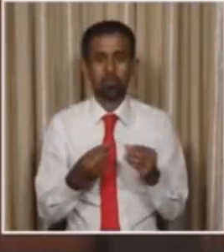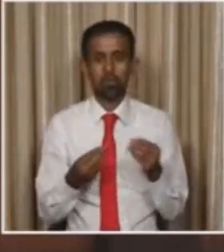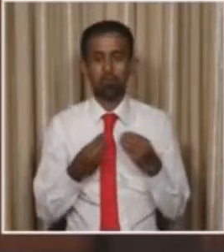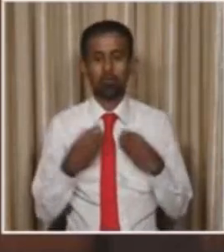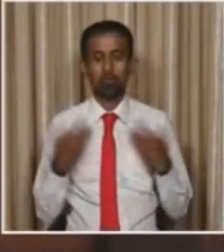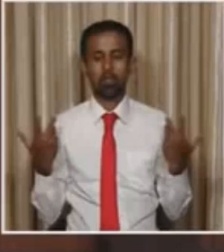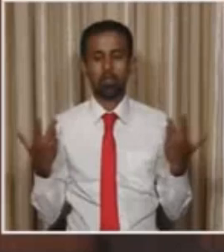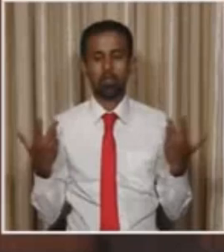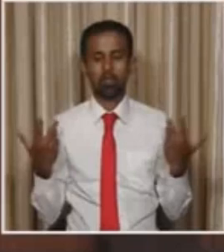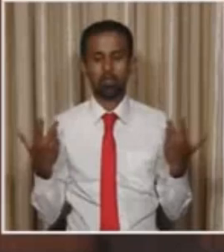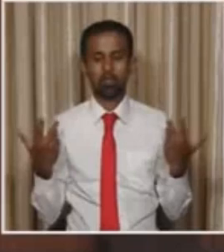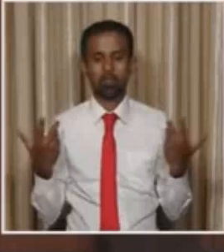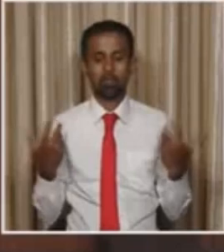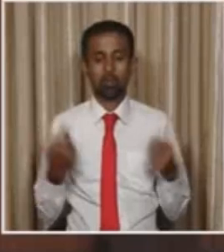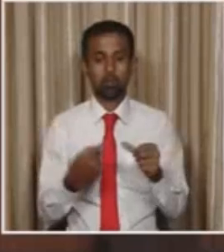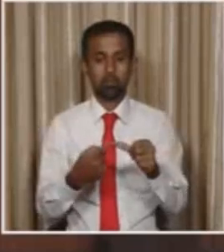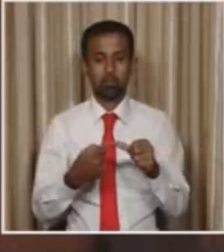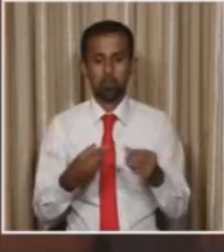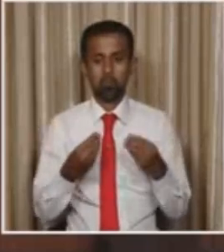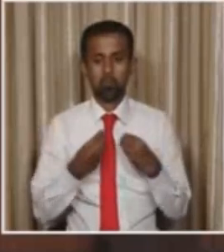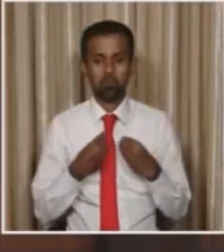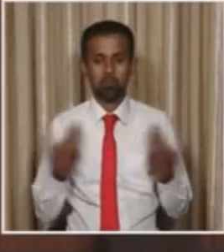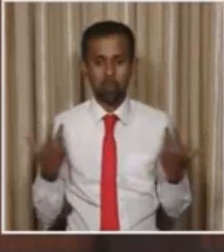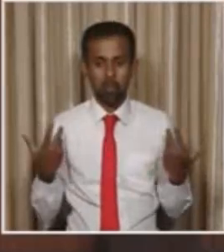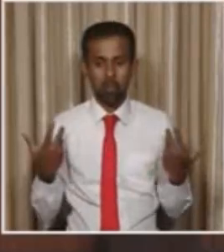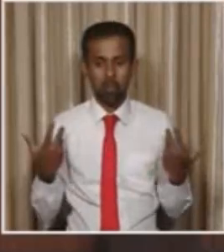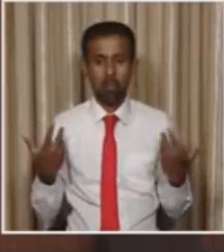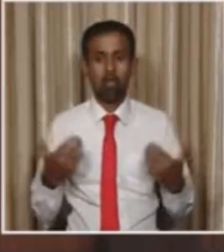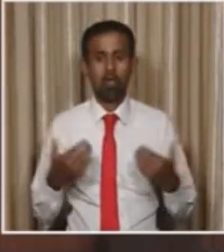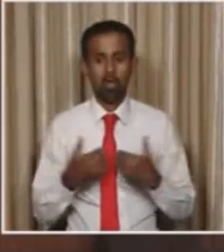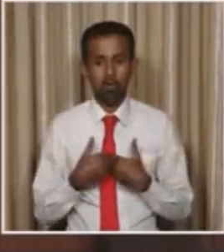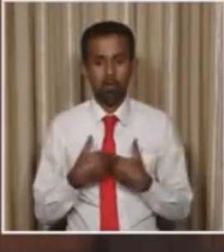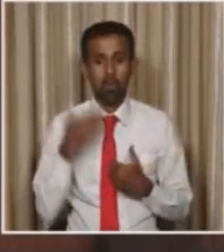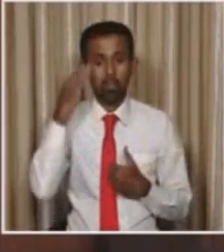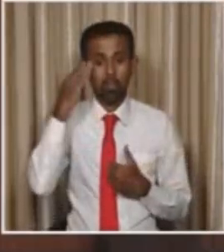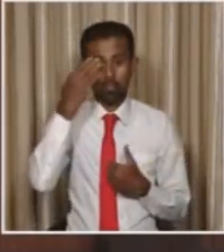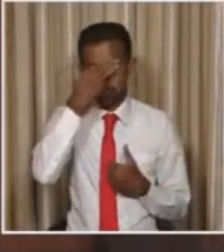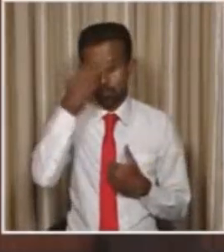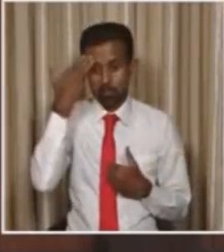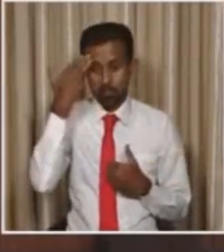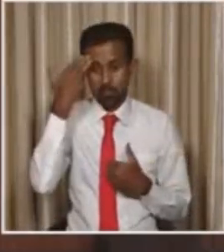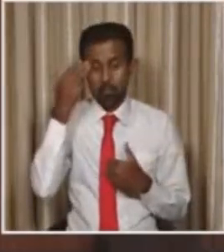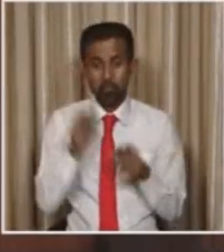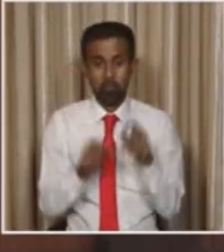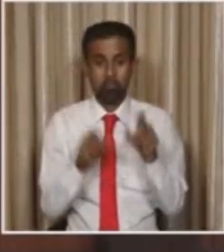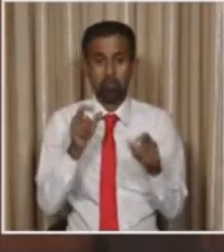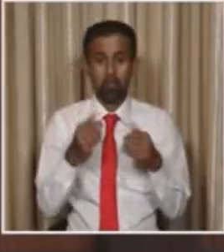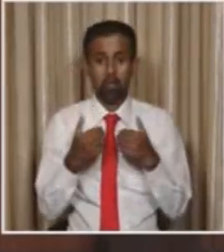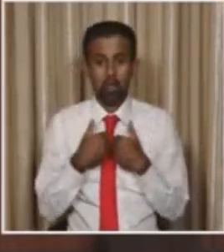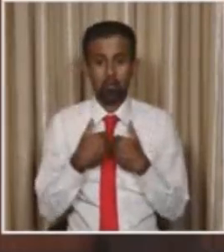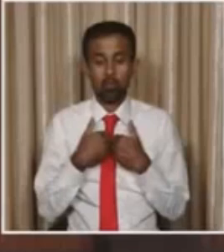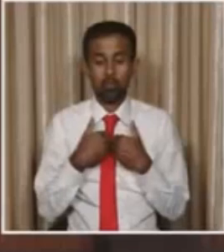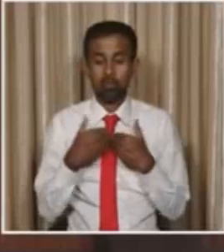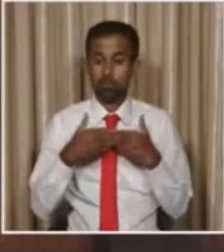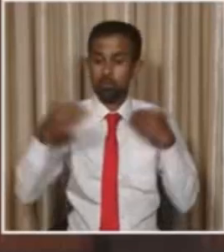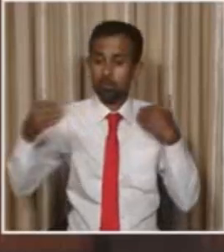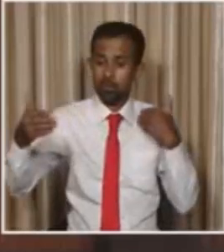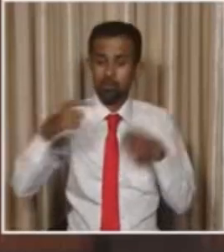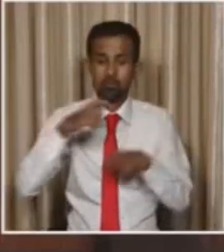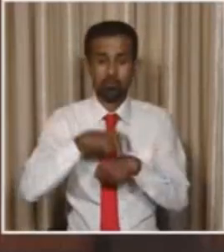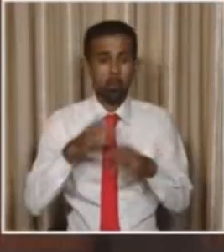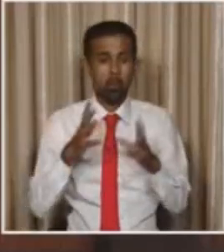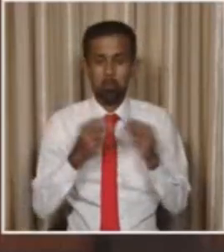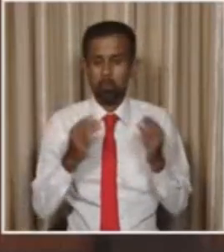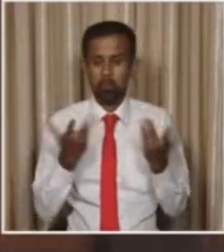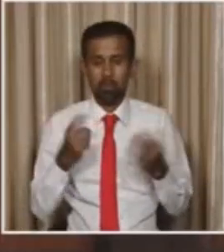தீர்வு இல்லாத ஒரு நிலையிலே நாங்கள் தமிழ் மக்களாகிய நாங்கள் எங்களுடைய நீண்ட காலமாக தீர்க்கப்படாமல் இருக்கும் எங்களுடைய பிரச்சனைக்கு தீர்வு